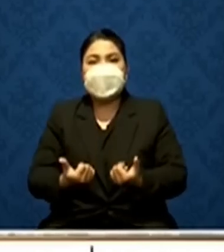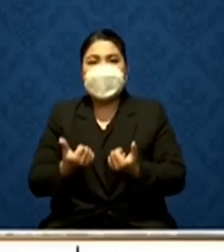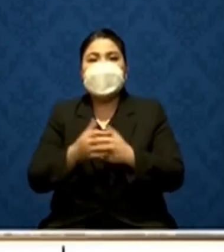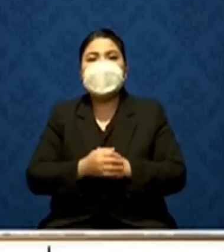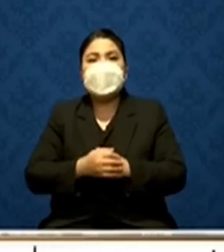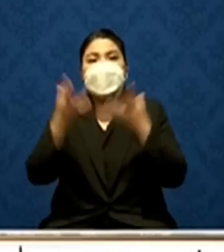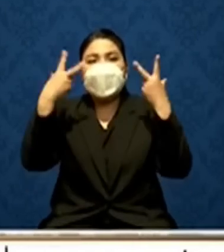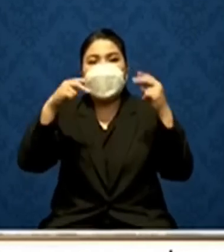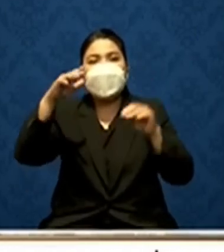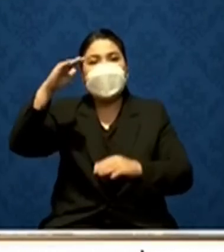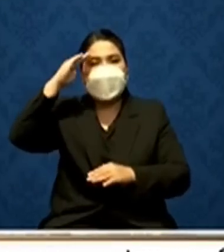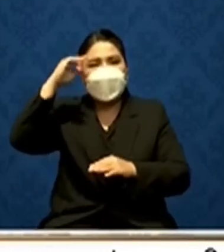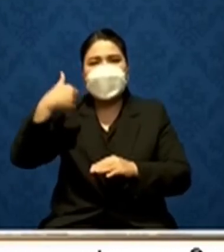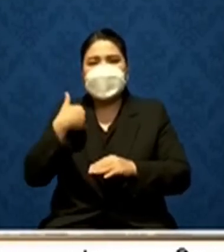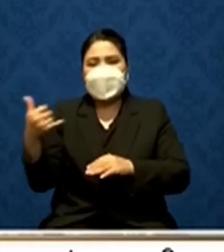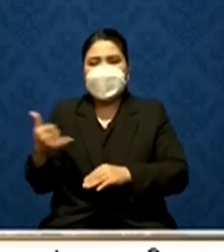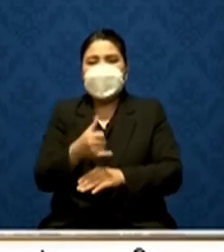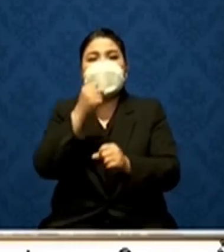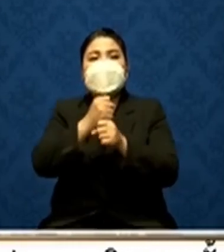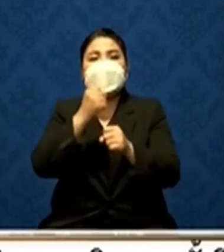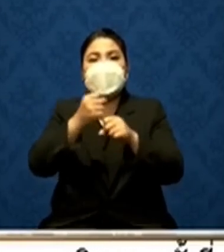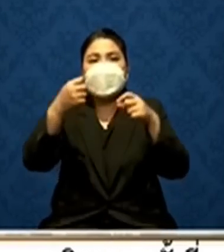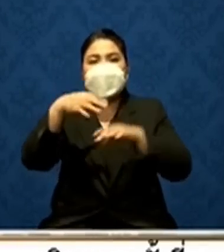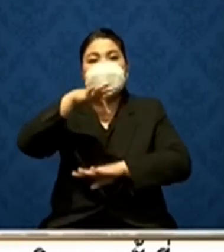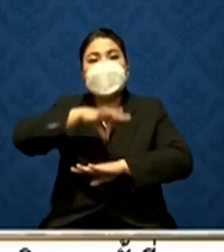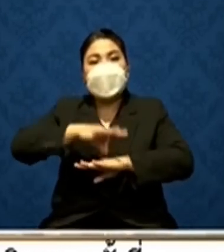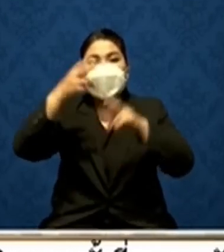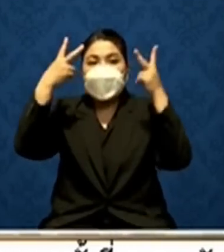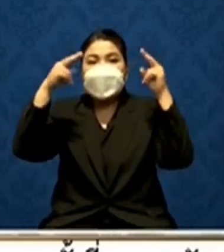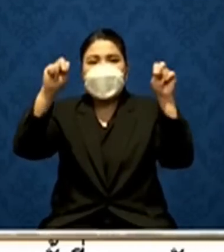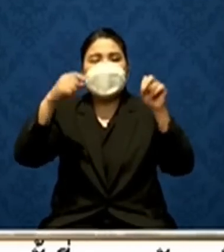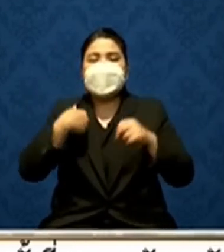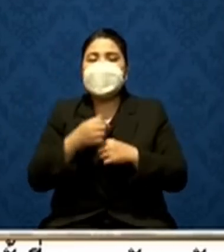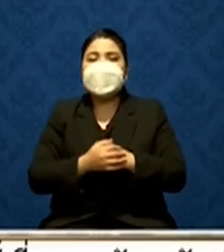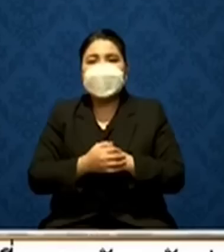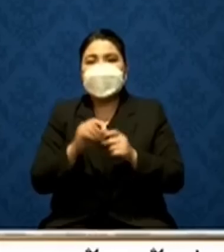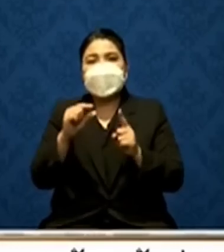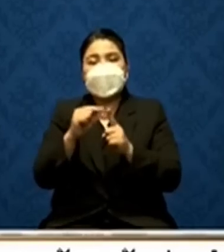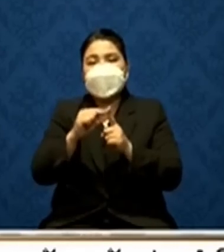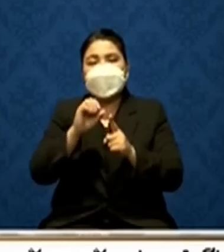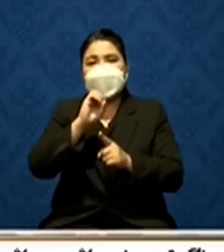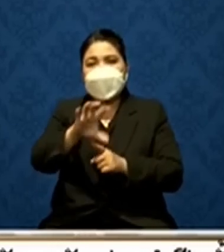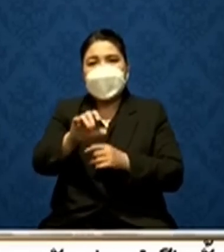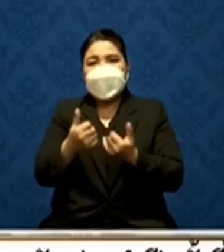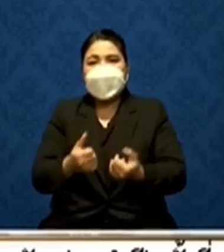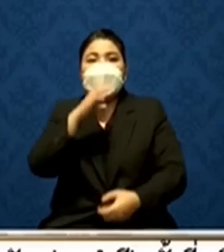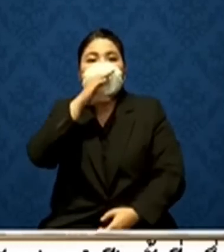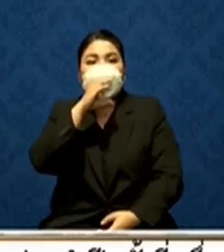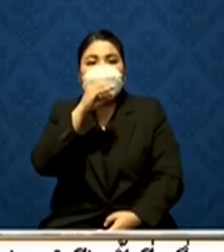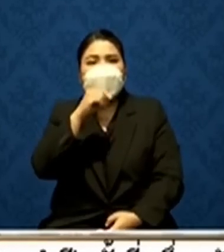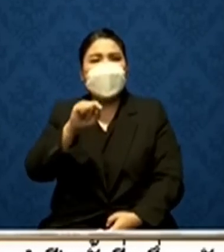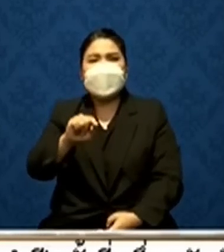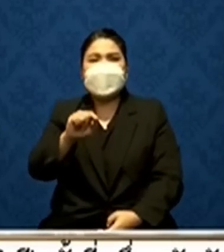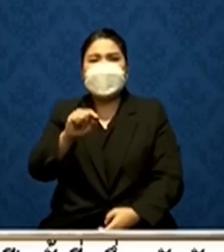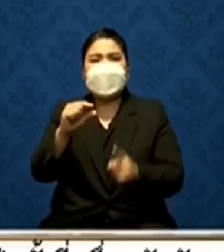นับแต่เข้ามาทำหน้าที่ไม่เคยมีคำคำใดที่หลุดออกจากปากพลเอกประยุทธ์